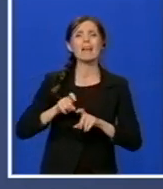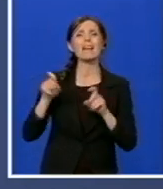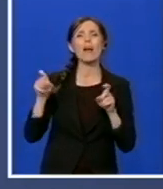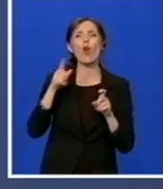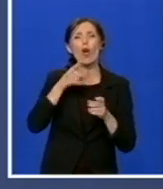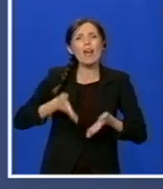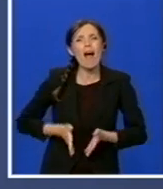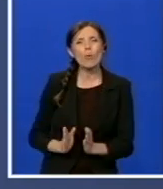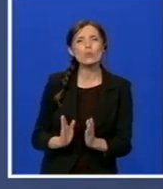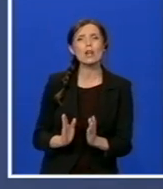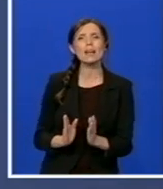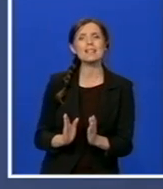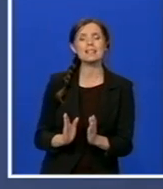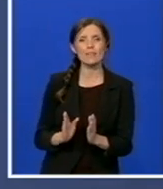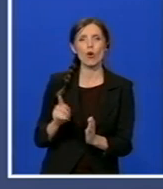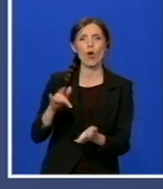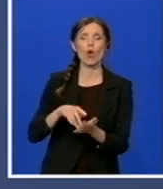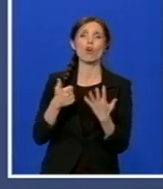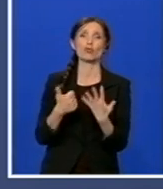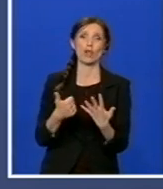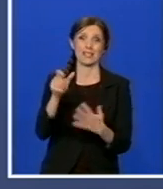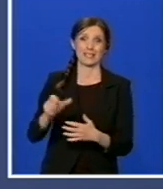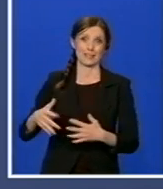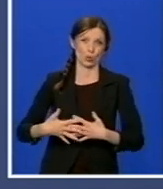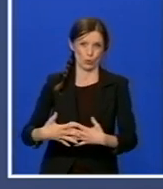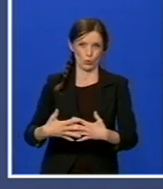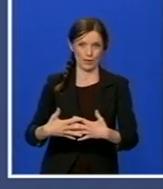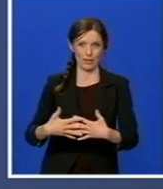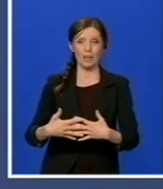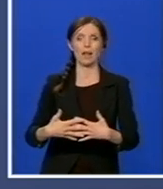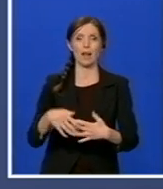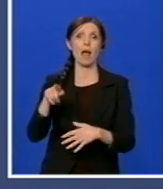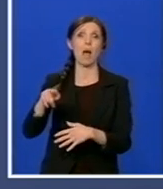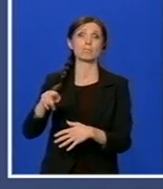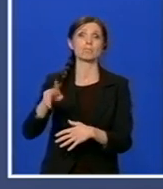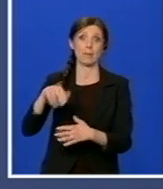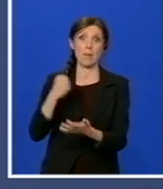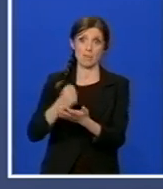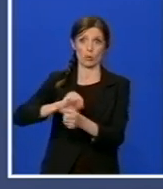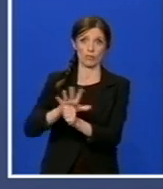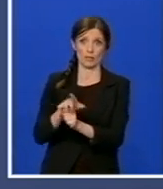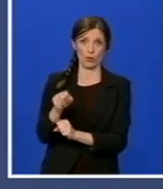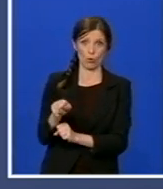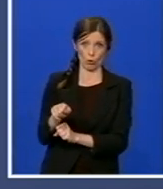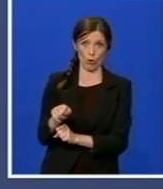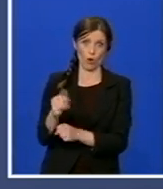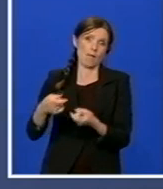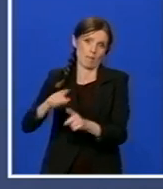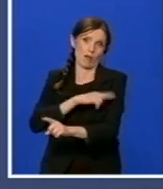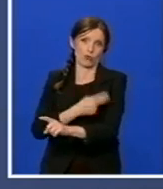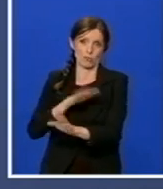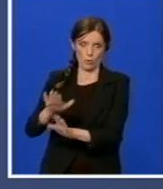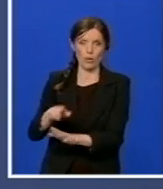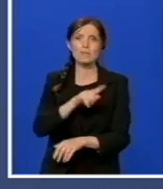i akušerstvu nalazi se 6 trudnica koji su pozitivne na prisustvo ovoga virusa. U kliničkom